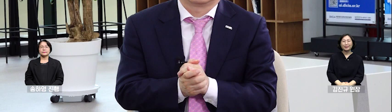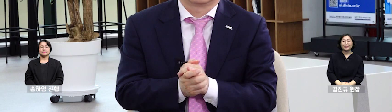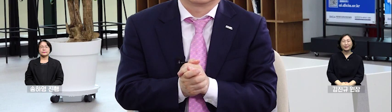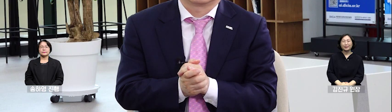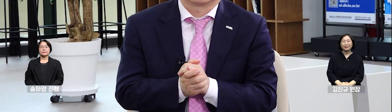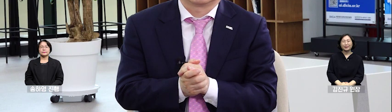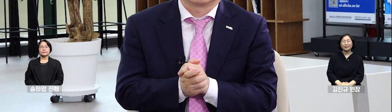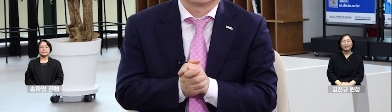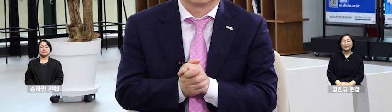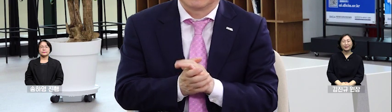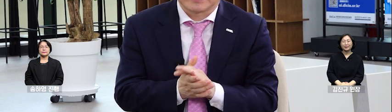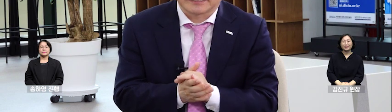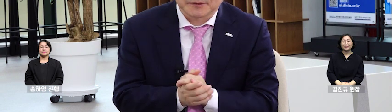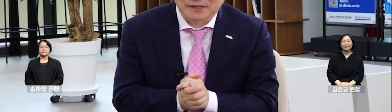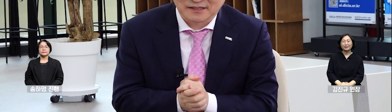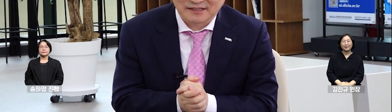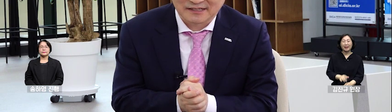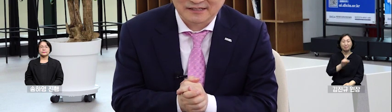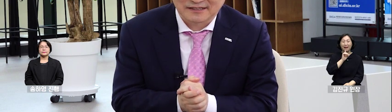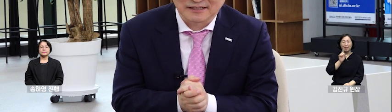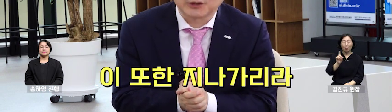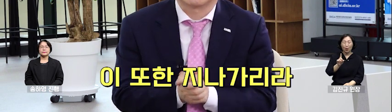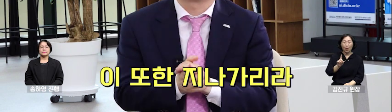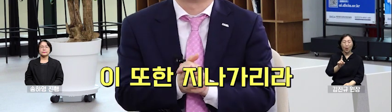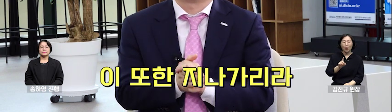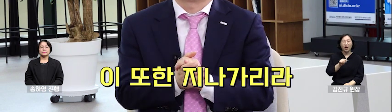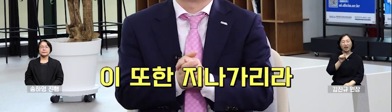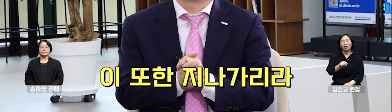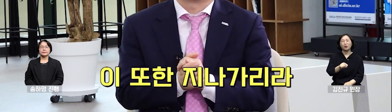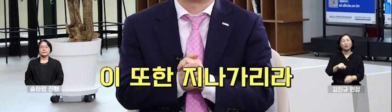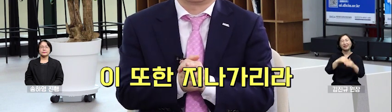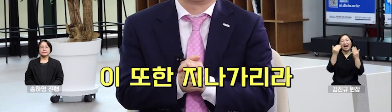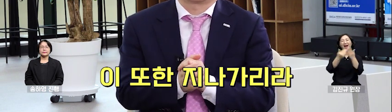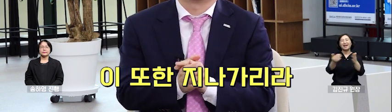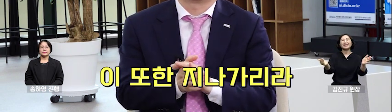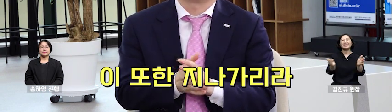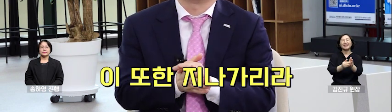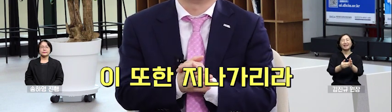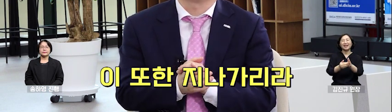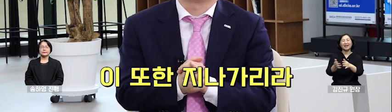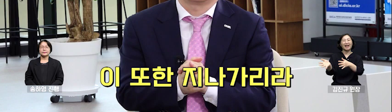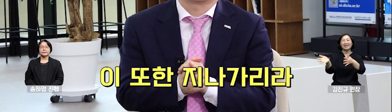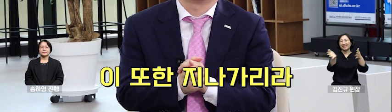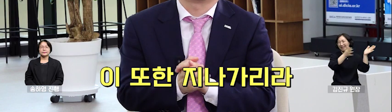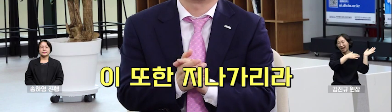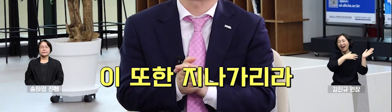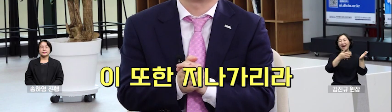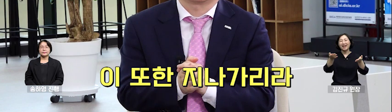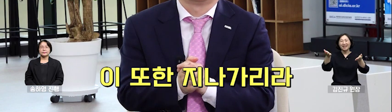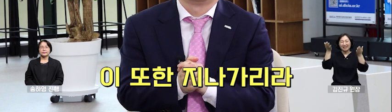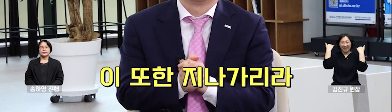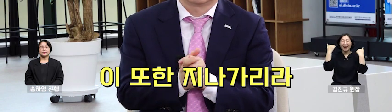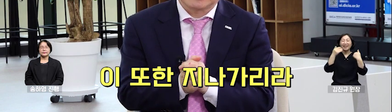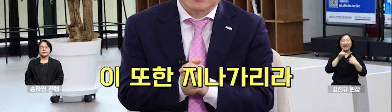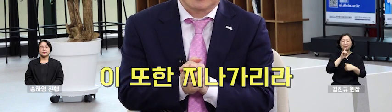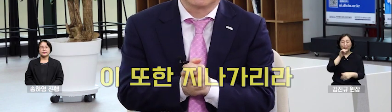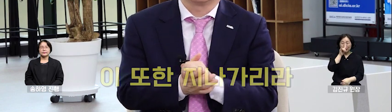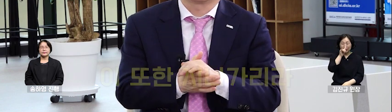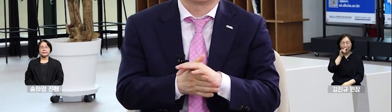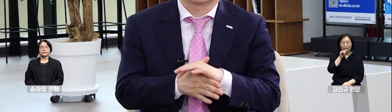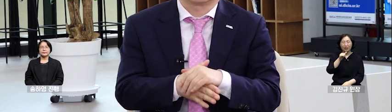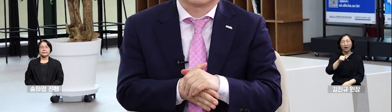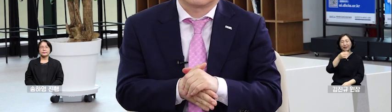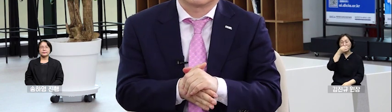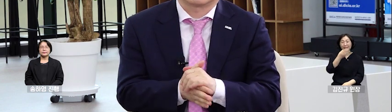에 이런 말이 있지 않습니까 이 또한 지나 가리라 라는 말이 있는데 그 말을 새기면서 힘들지만